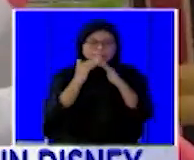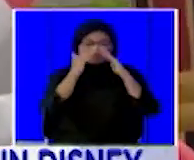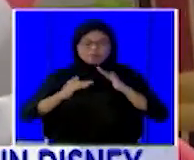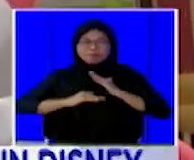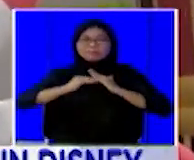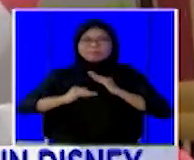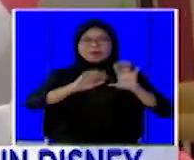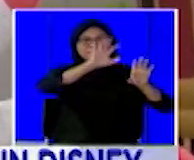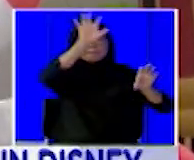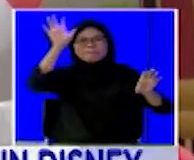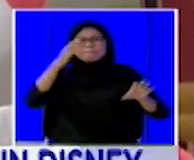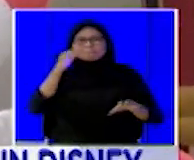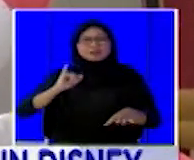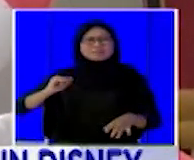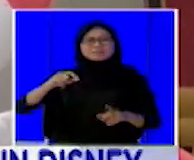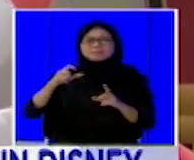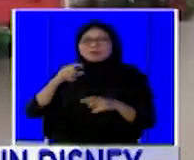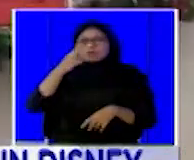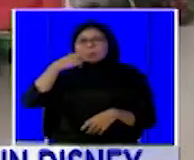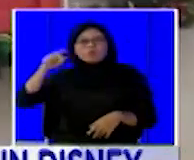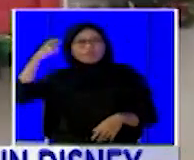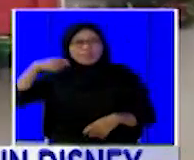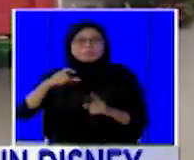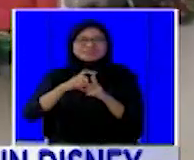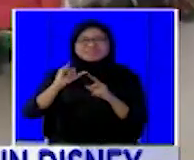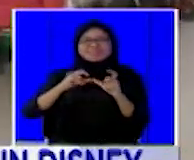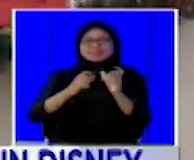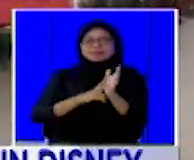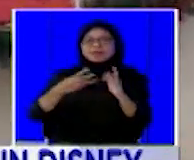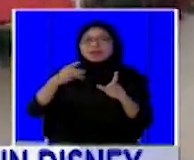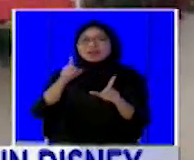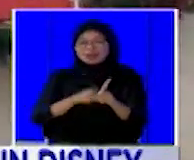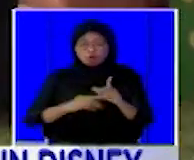rupa layaknya di film kartun Disney.